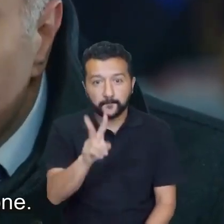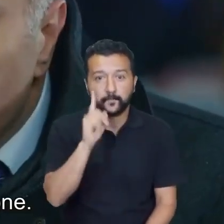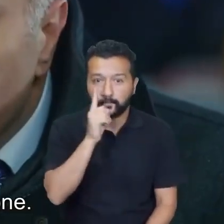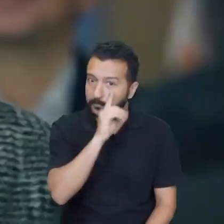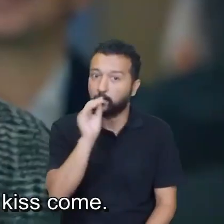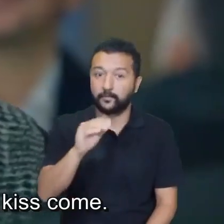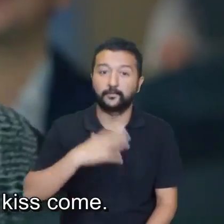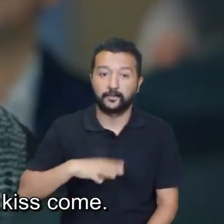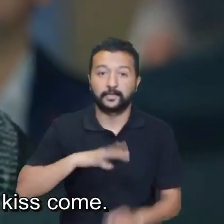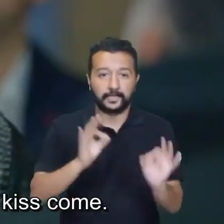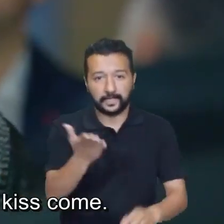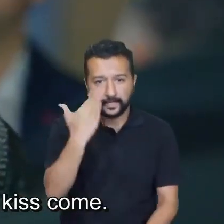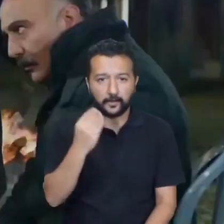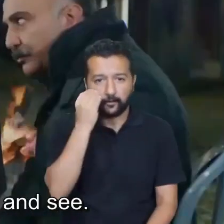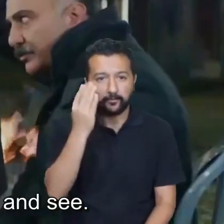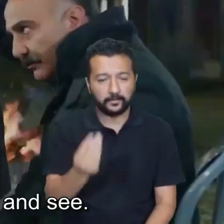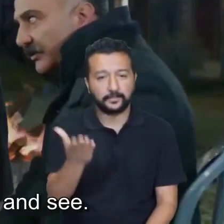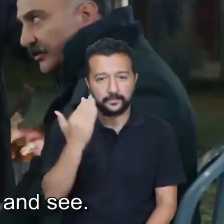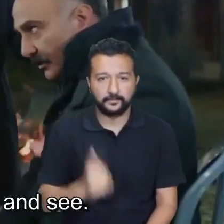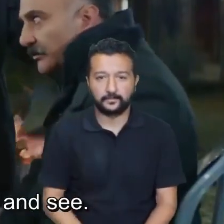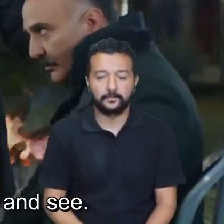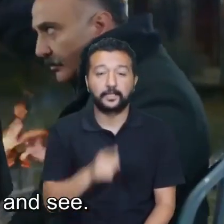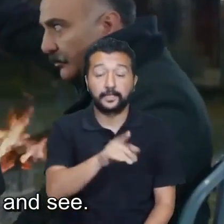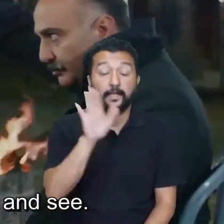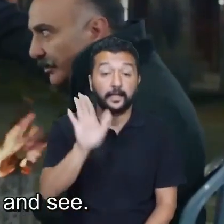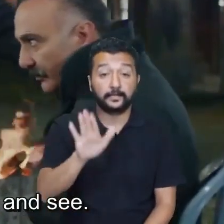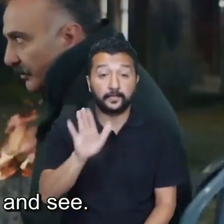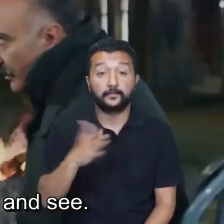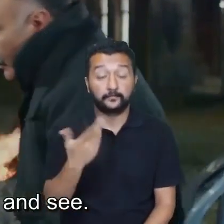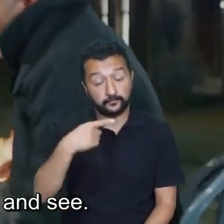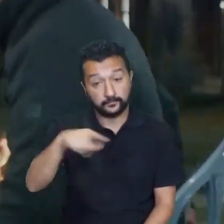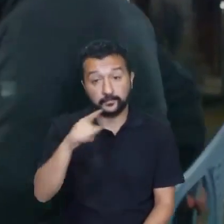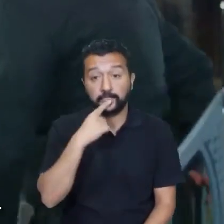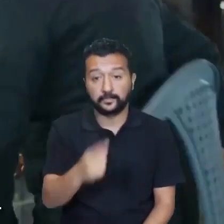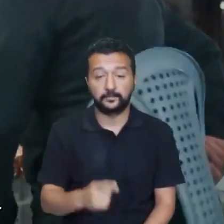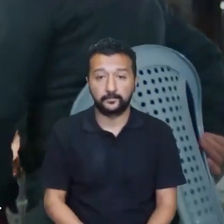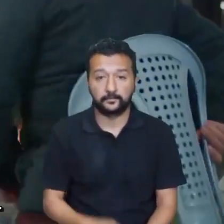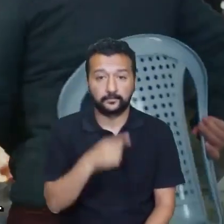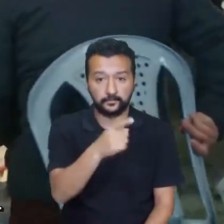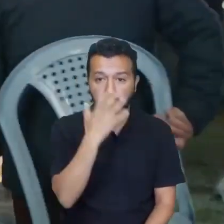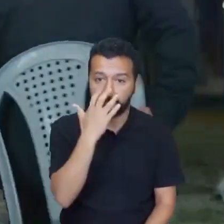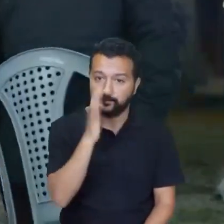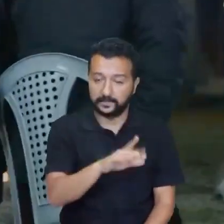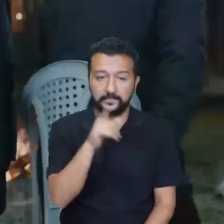gözünden öpeyim dedim. Hey, gel öp, gel, gel, gel öp, gel. Şşş, hadi, hadi, hadi, dön bakayım. Hadi, hücum bekle. Dön.